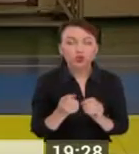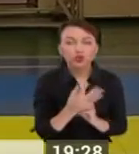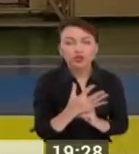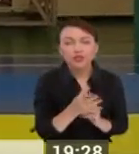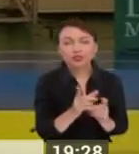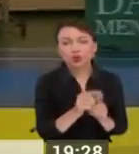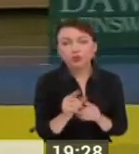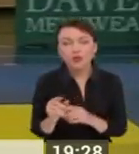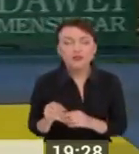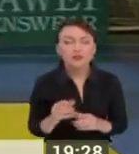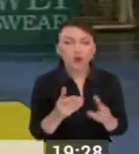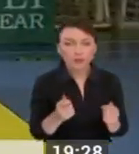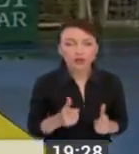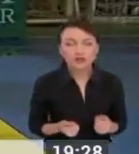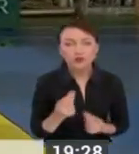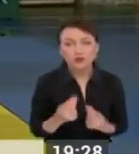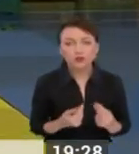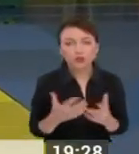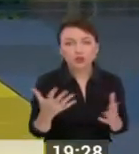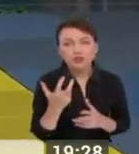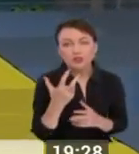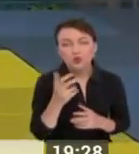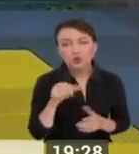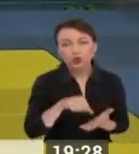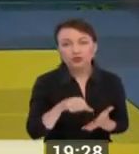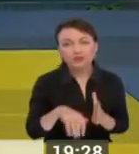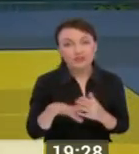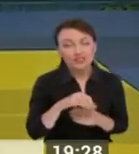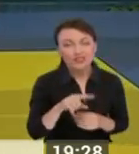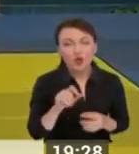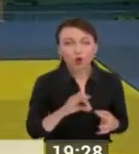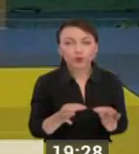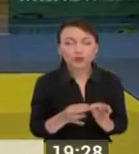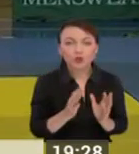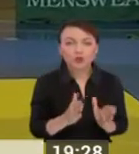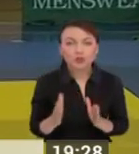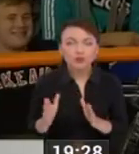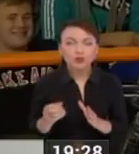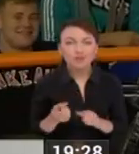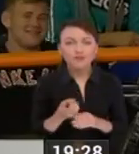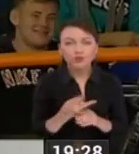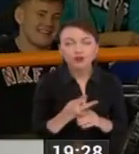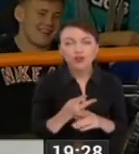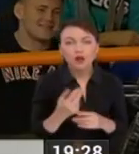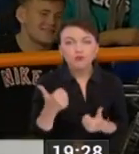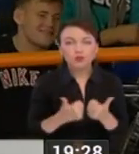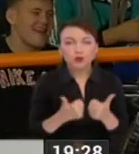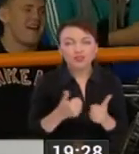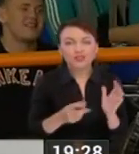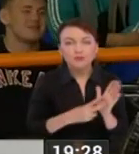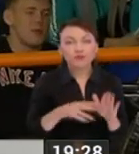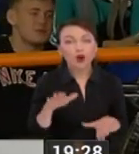комплектів розіграли більше 300 учасників. Всі вони за олімпійською системою на вибування позмагалися в 7